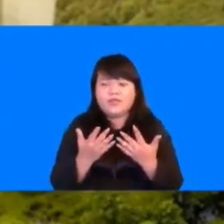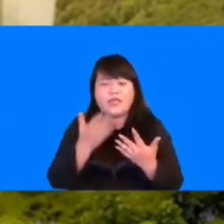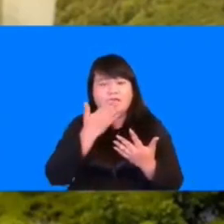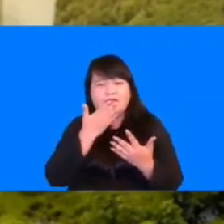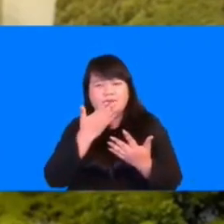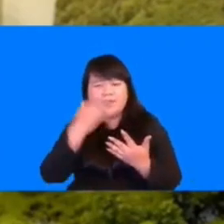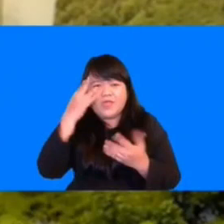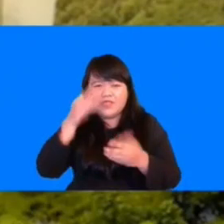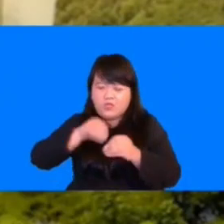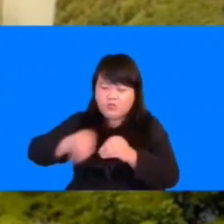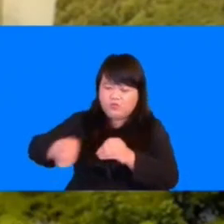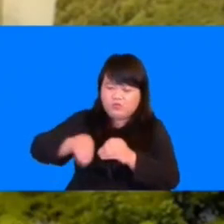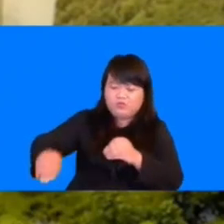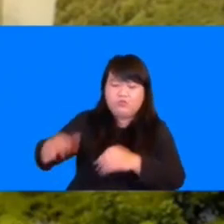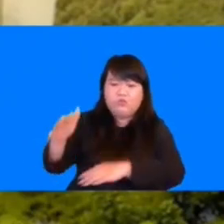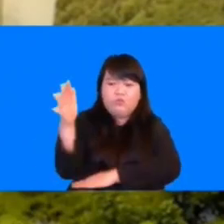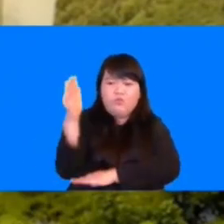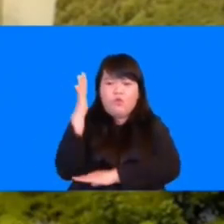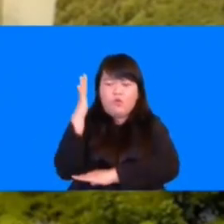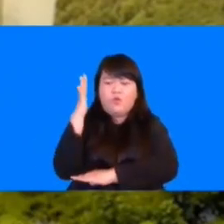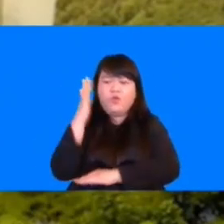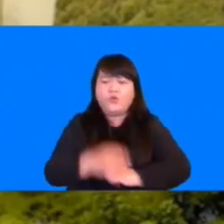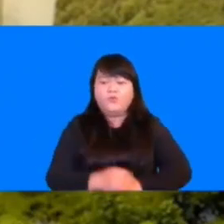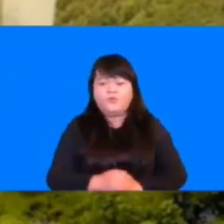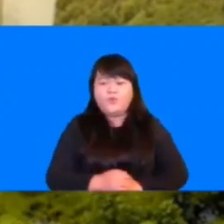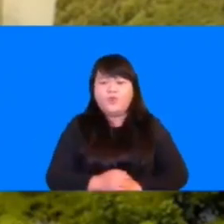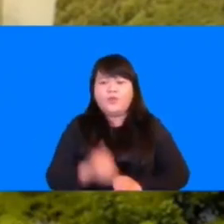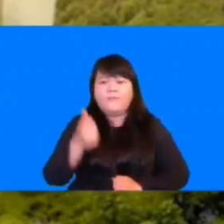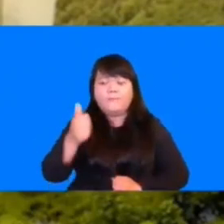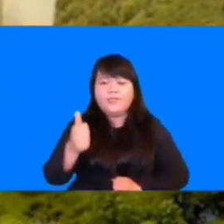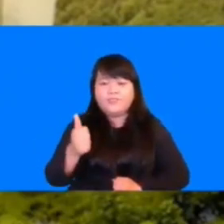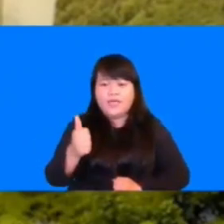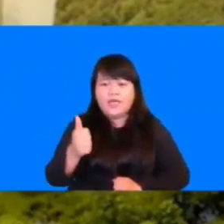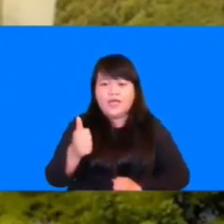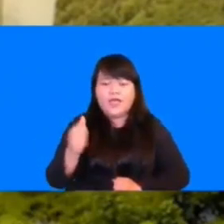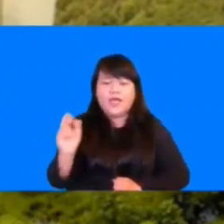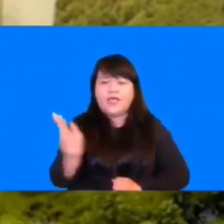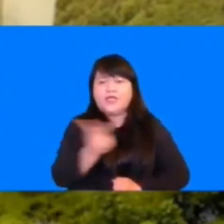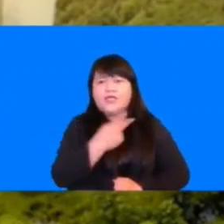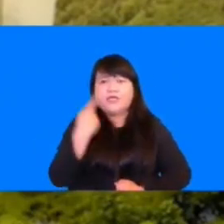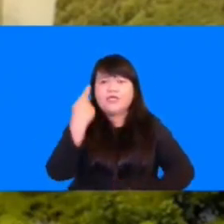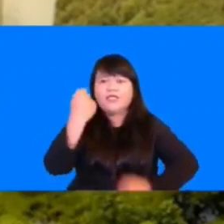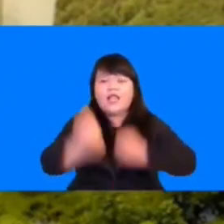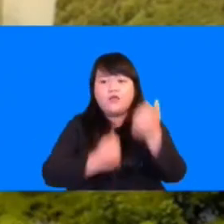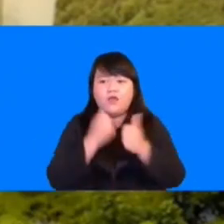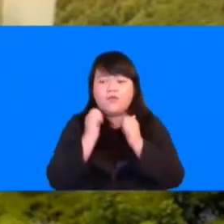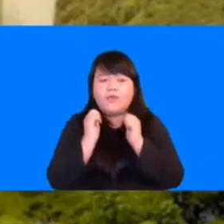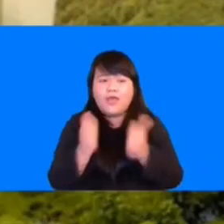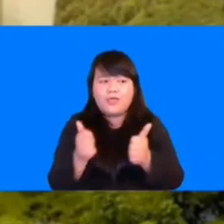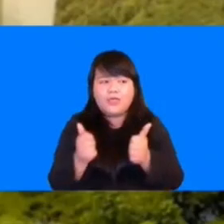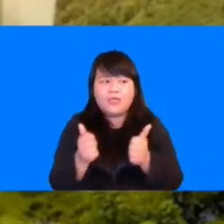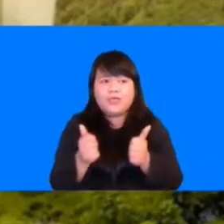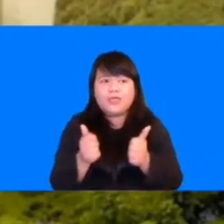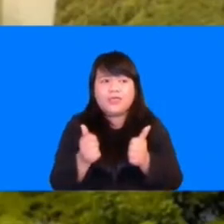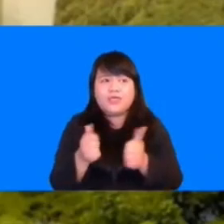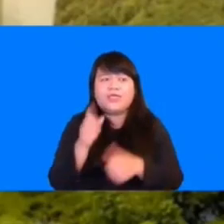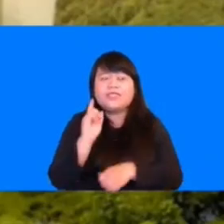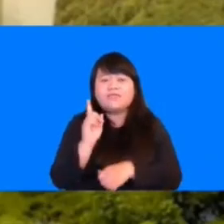kebiasaan untuk menanam pohon itu bisa kita lakukan dengan baik.